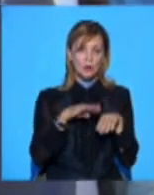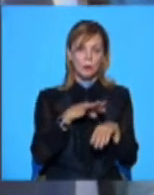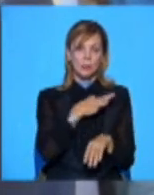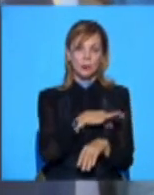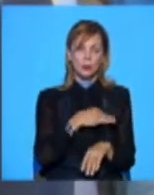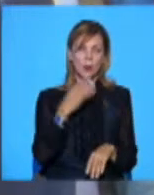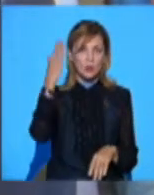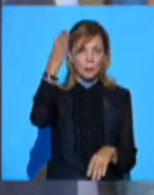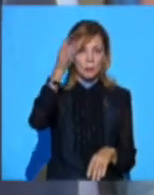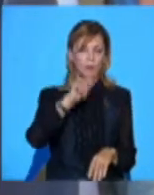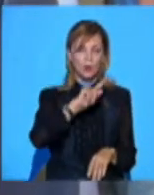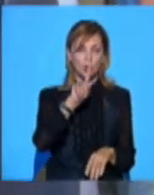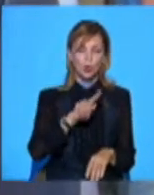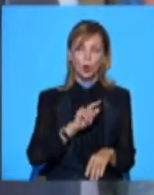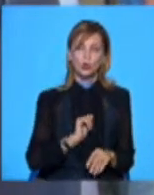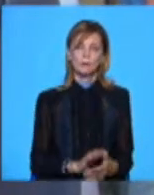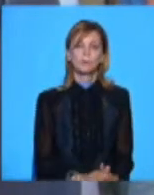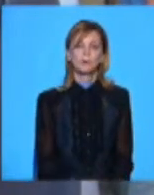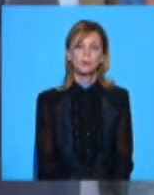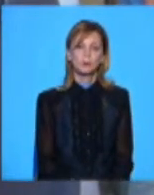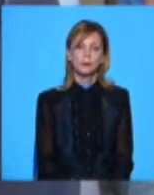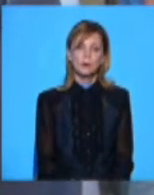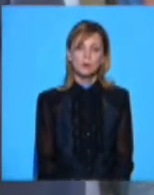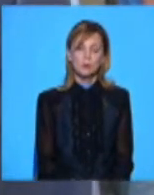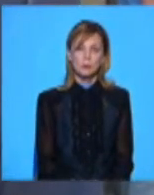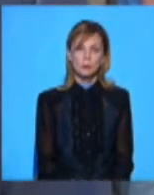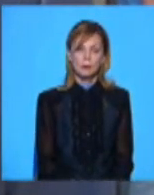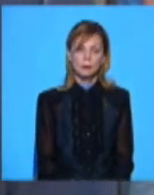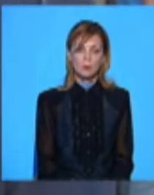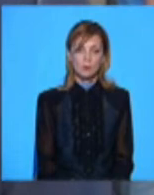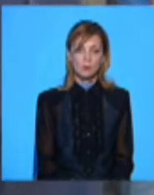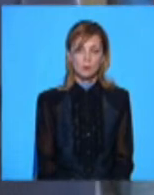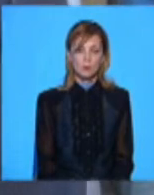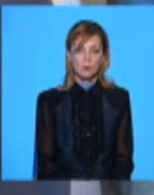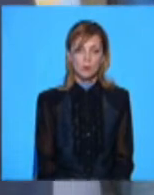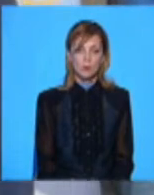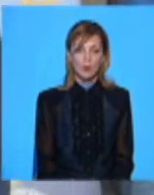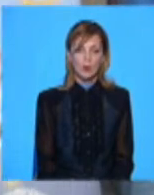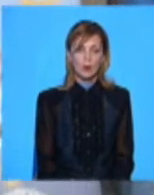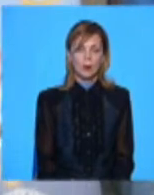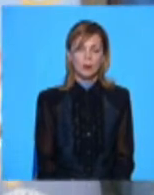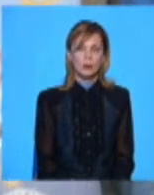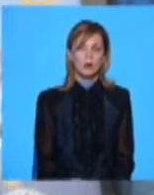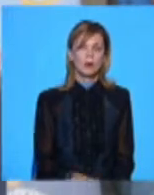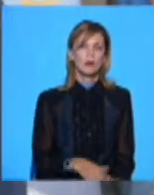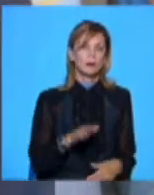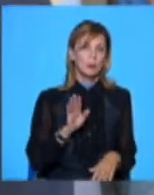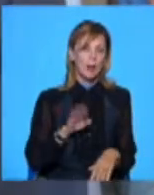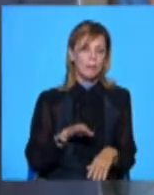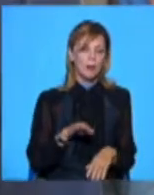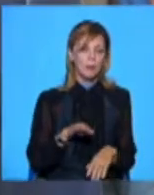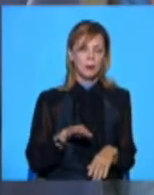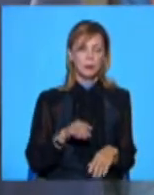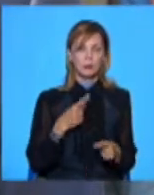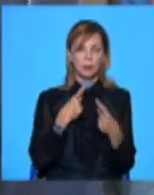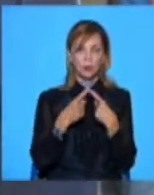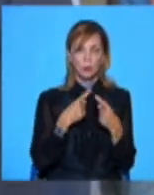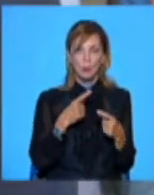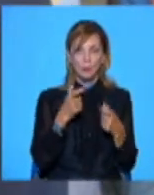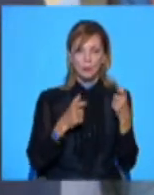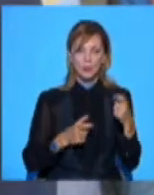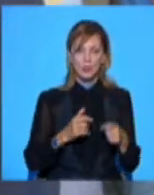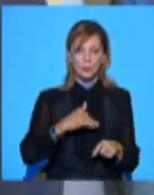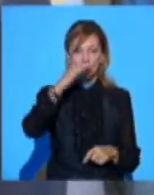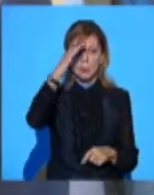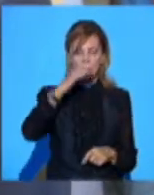studenți, pe viitorii studenți la Universitatea din Craiova, pe lângă acest eveniment în stradă? Pe lângă acest eveniment în stradă, vorbeam despre